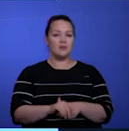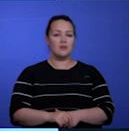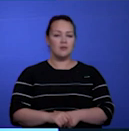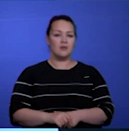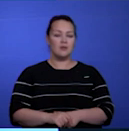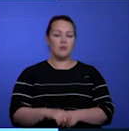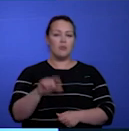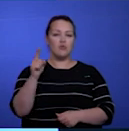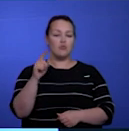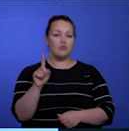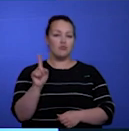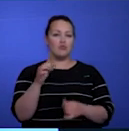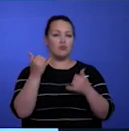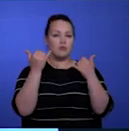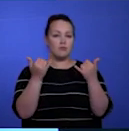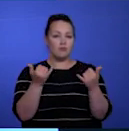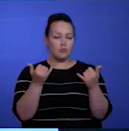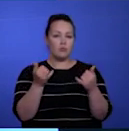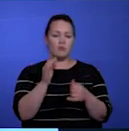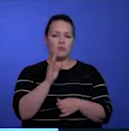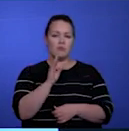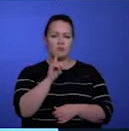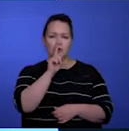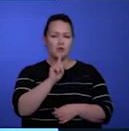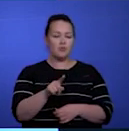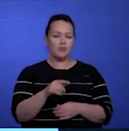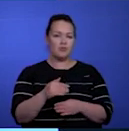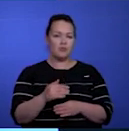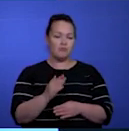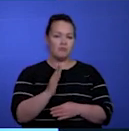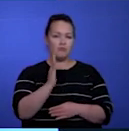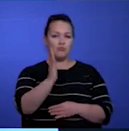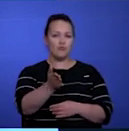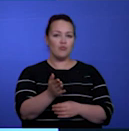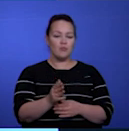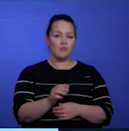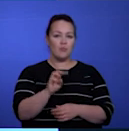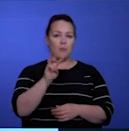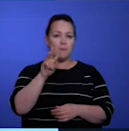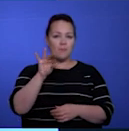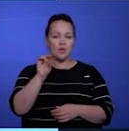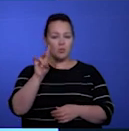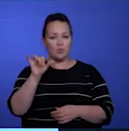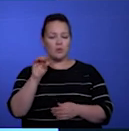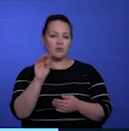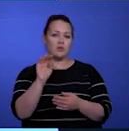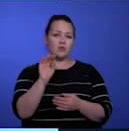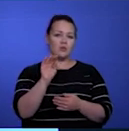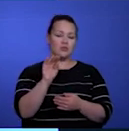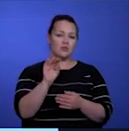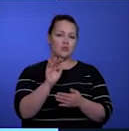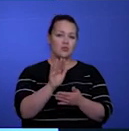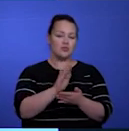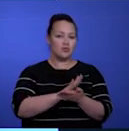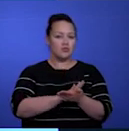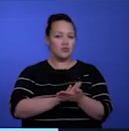сегодня не буду забегать вперед сначала давайте выполним минутку чистописание раз вы все сидите ровно